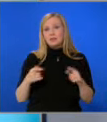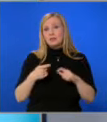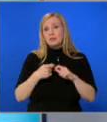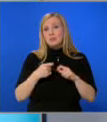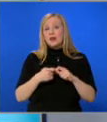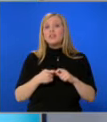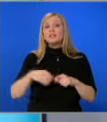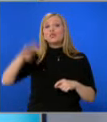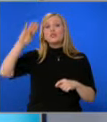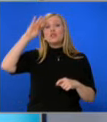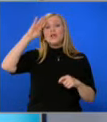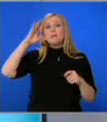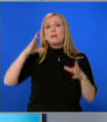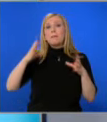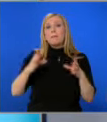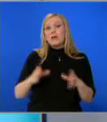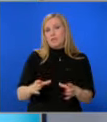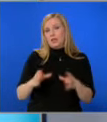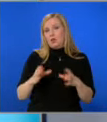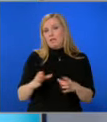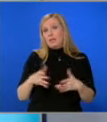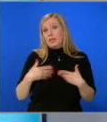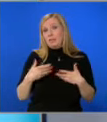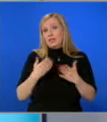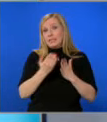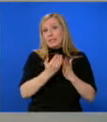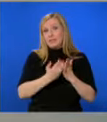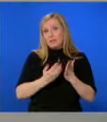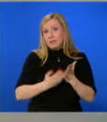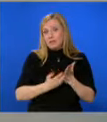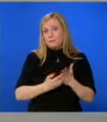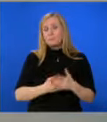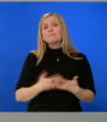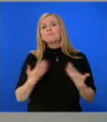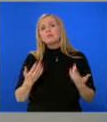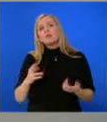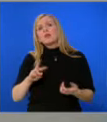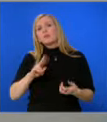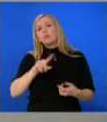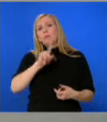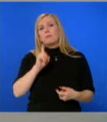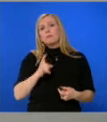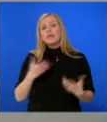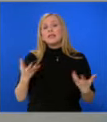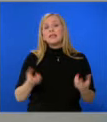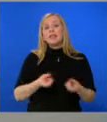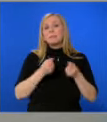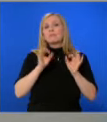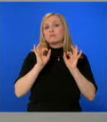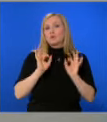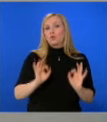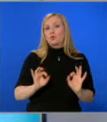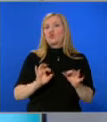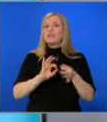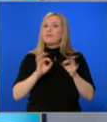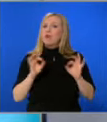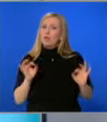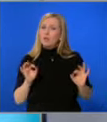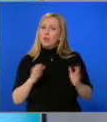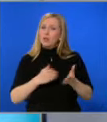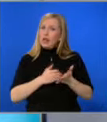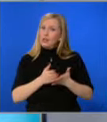създават служебни правителства и съответните изисквания. Другият въпрос е дали е намерена оптималната формула, но тази формула